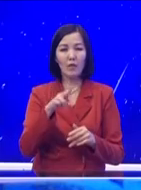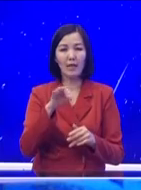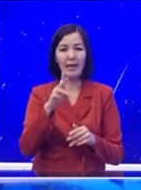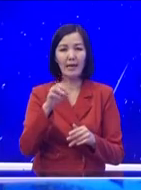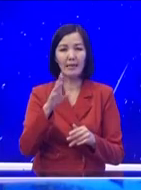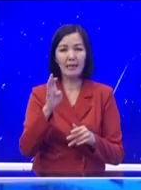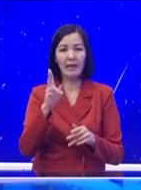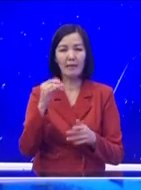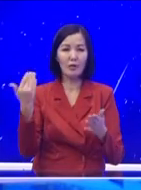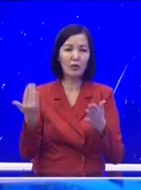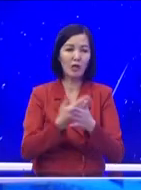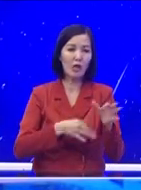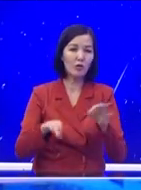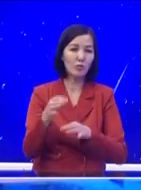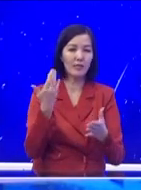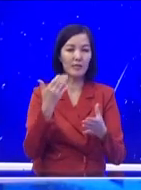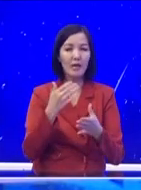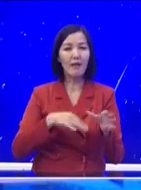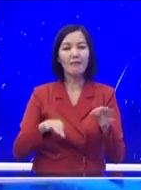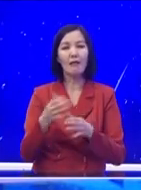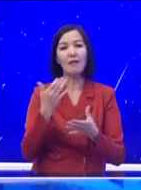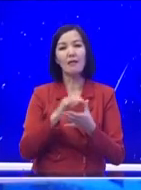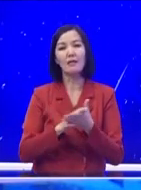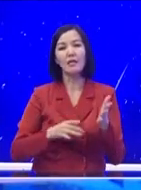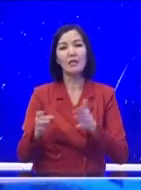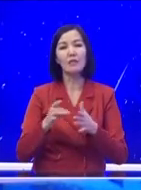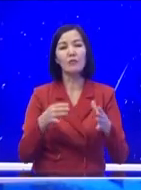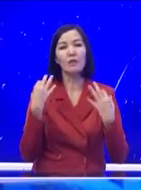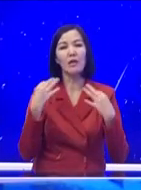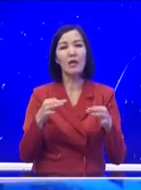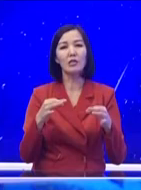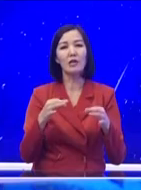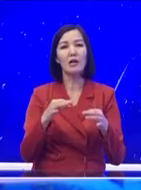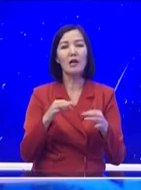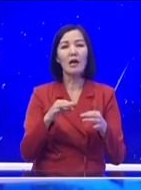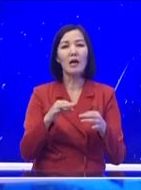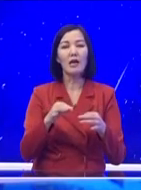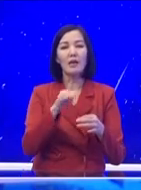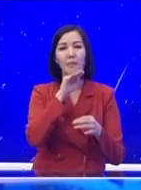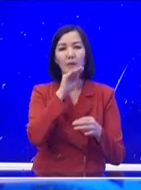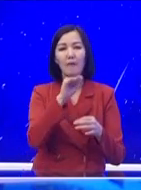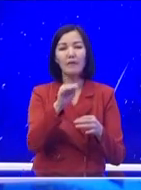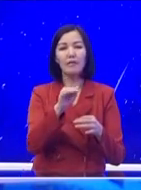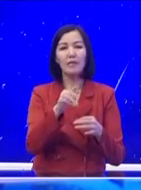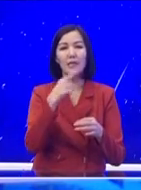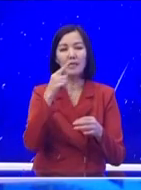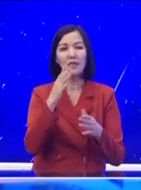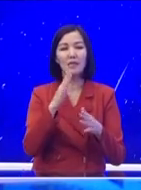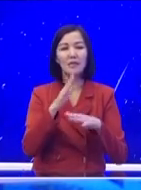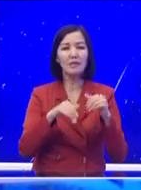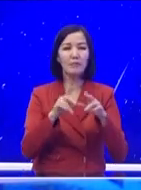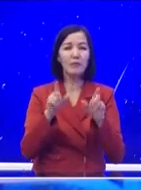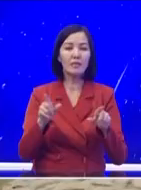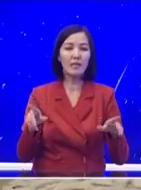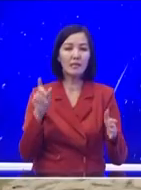негізді әліпбидің жаңа жобасы талқыланды. Республикалық ашық талқылауға филолог ғалымдар мен тіл мамандары қатысты. Олар